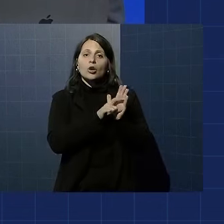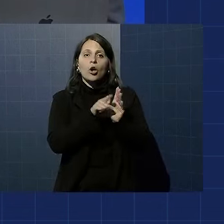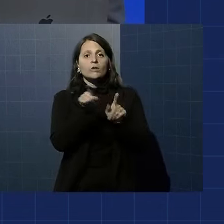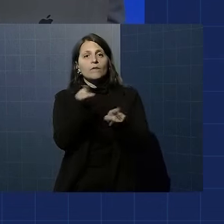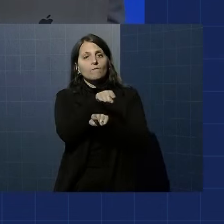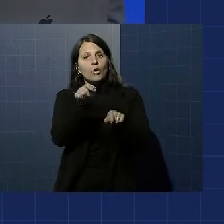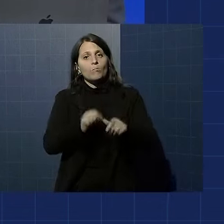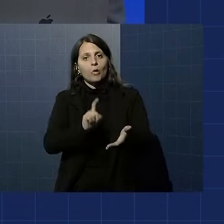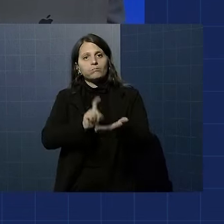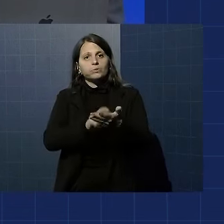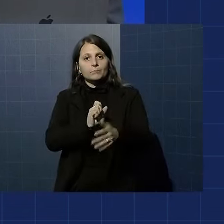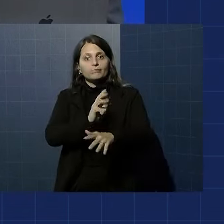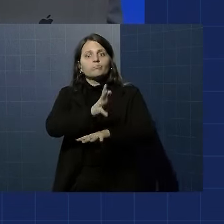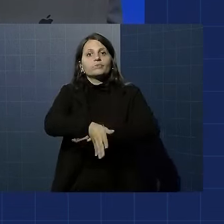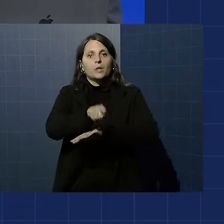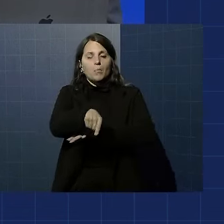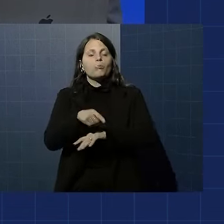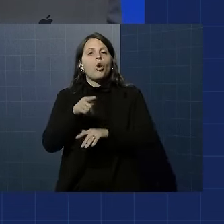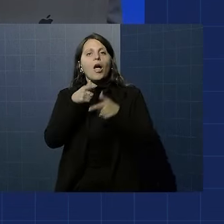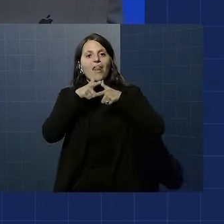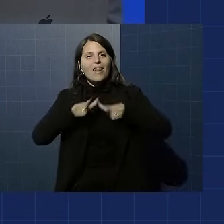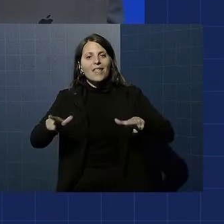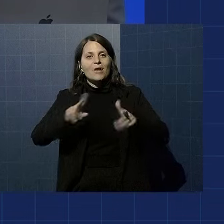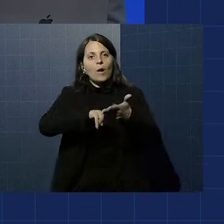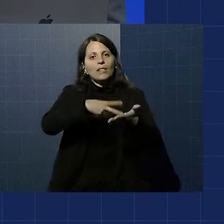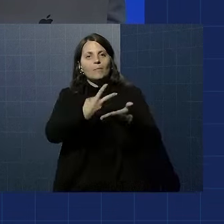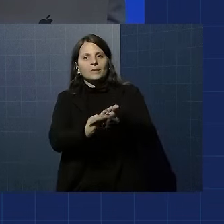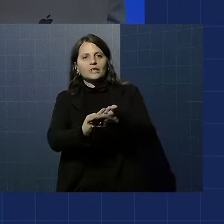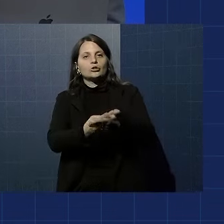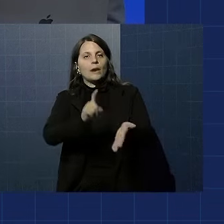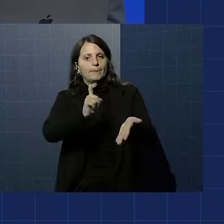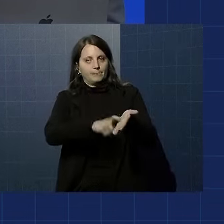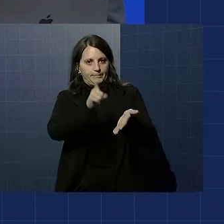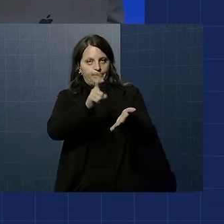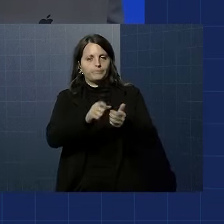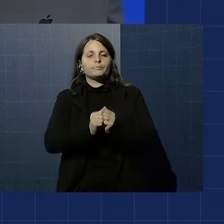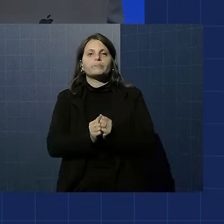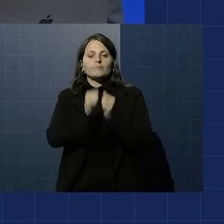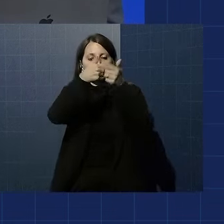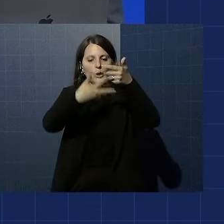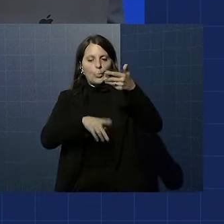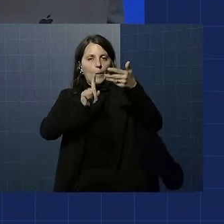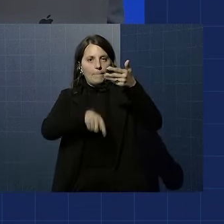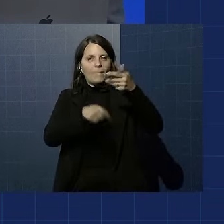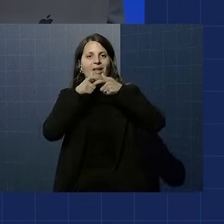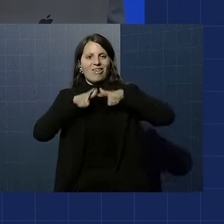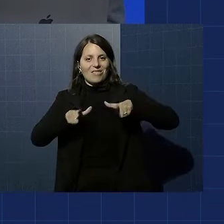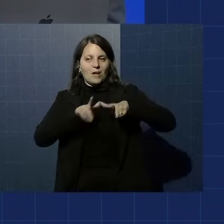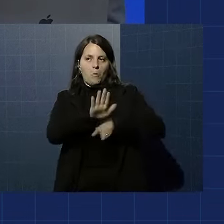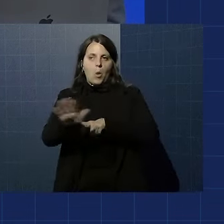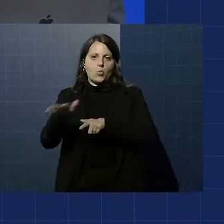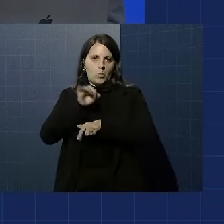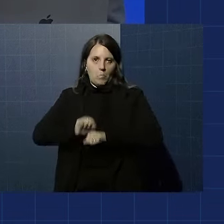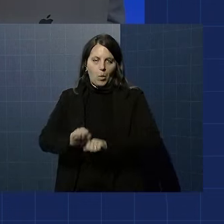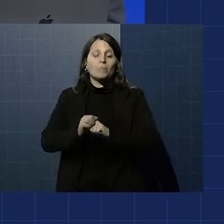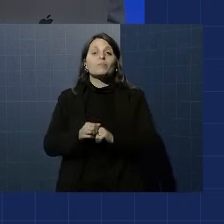dove potrete selezionare la lingua di interpretariato dal menu a tendina. Per l'ascolto della traduzione sono necessari gli auricolari.